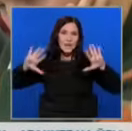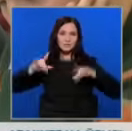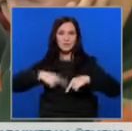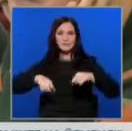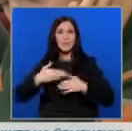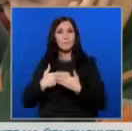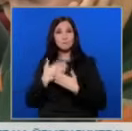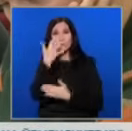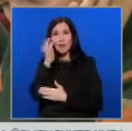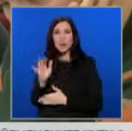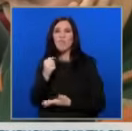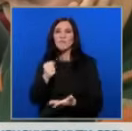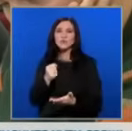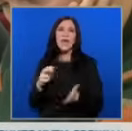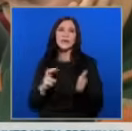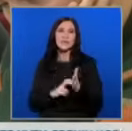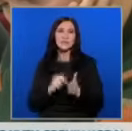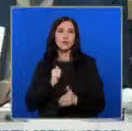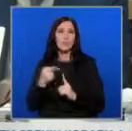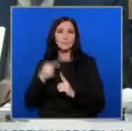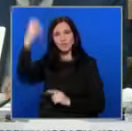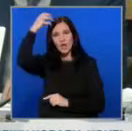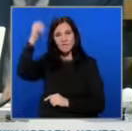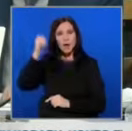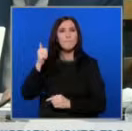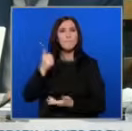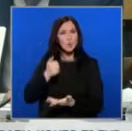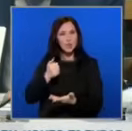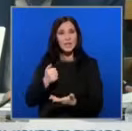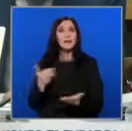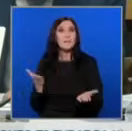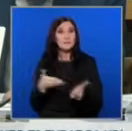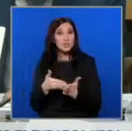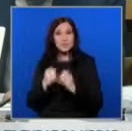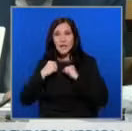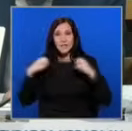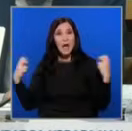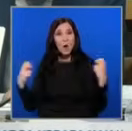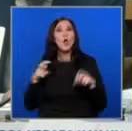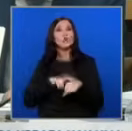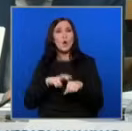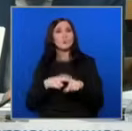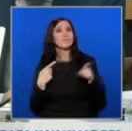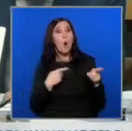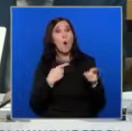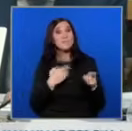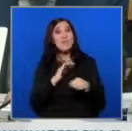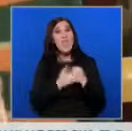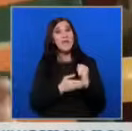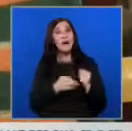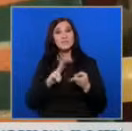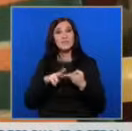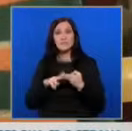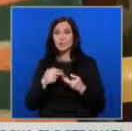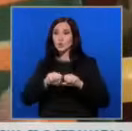близо милиард от Фонда за енергийна сигурност към държавния бюджет предизвика скандал. Делян Добрев обвини Асен Василев, че нарушава европейското законодателство.